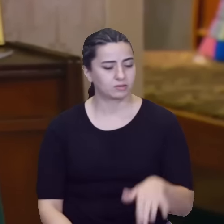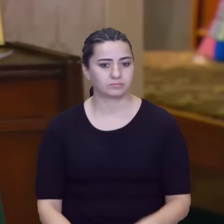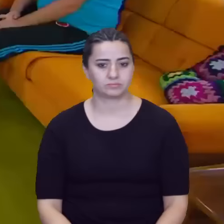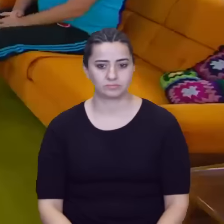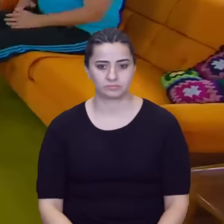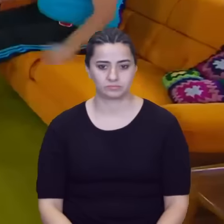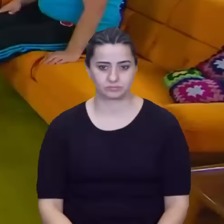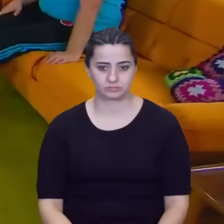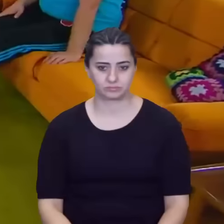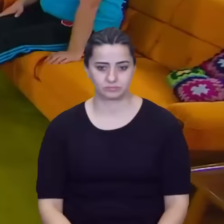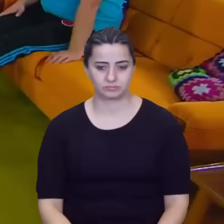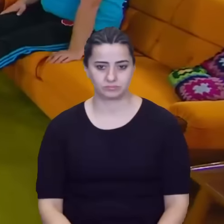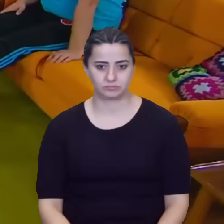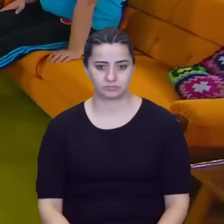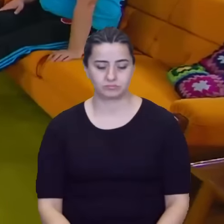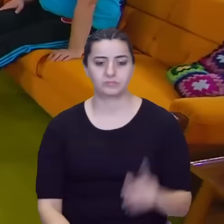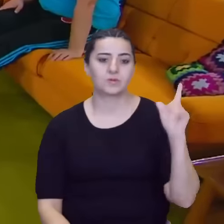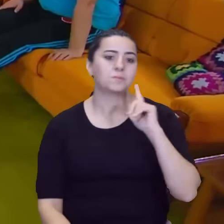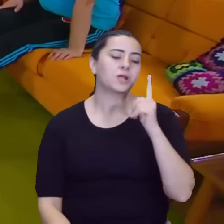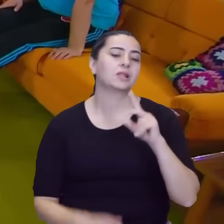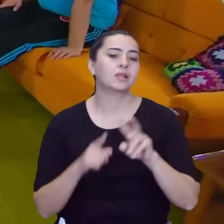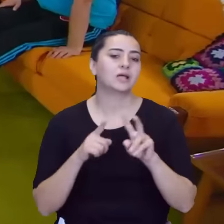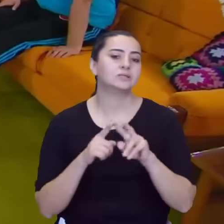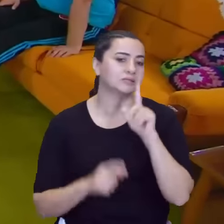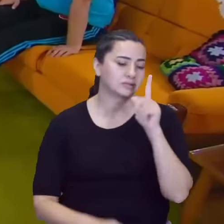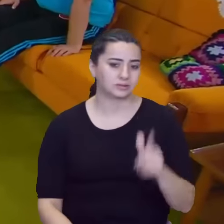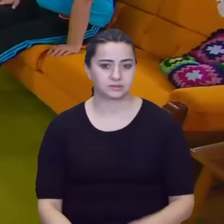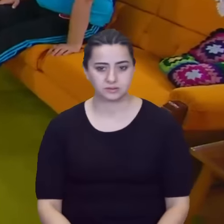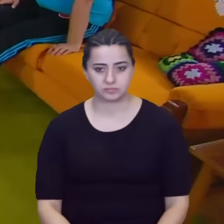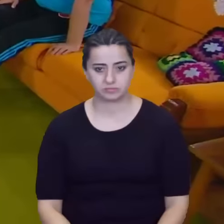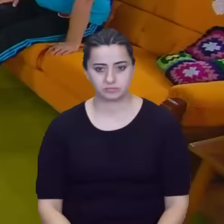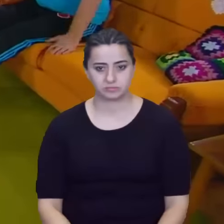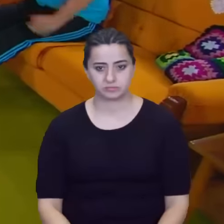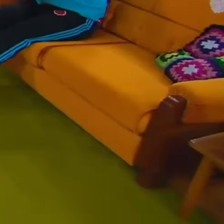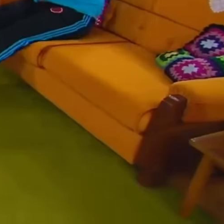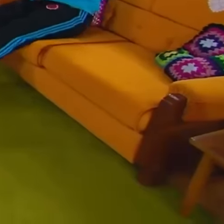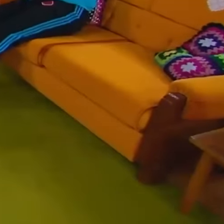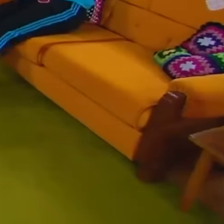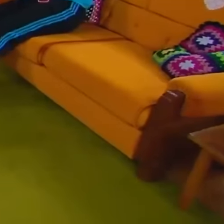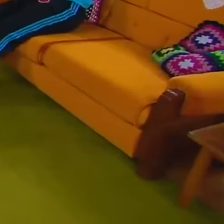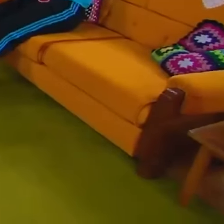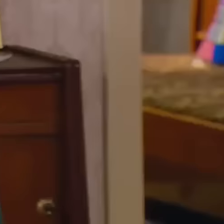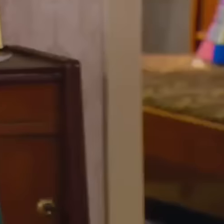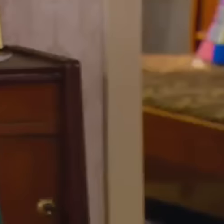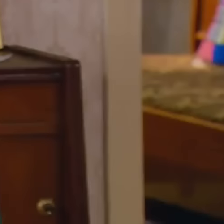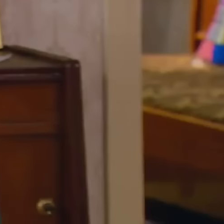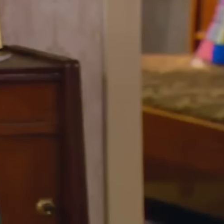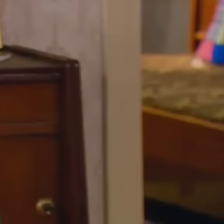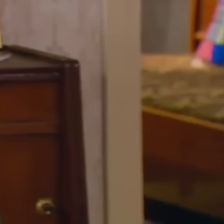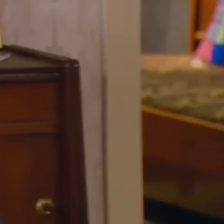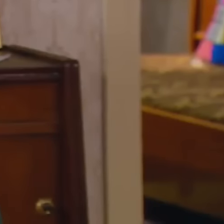tamam. Ay! Nazlıcığım. Nazlı. Nazlı koşar adım mutfağa gidiyor. Bana